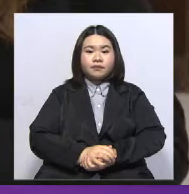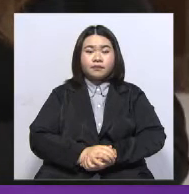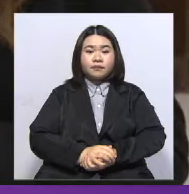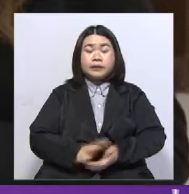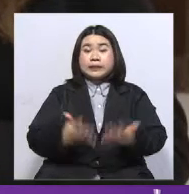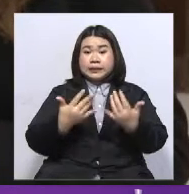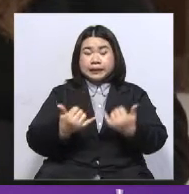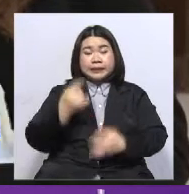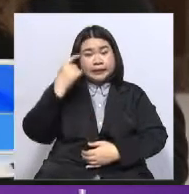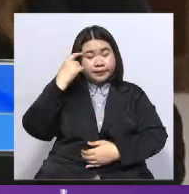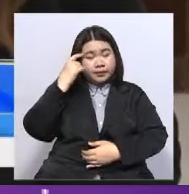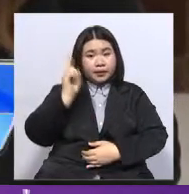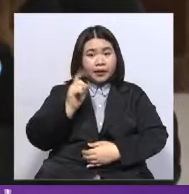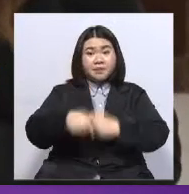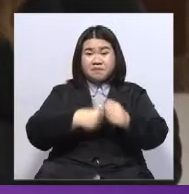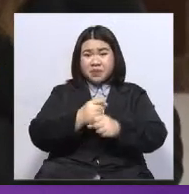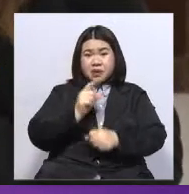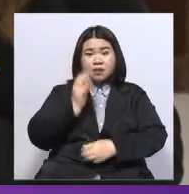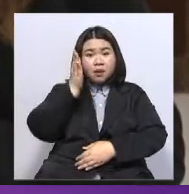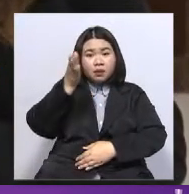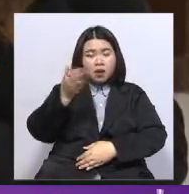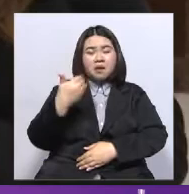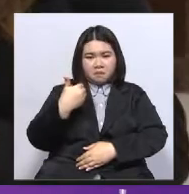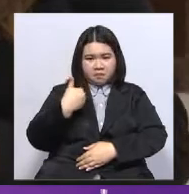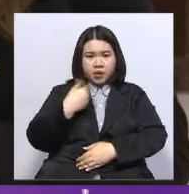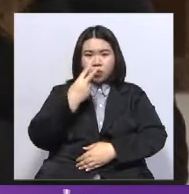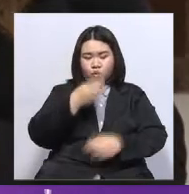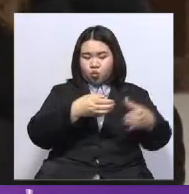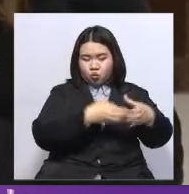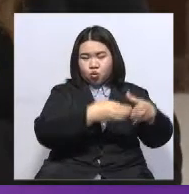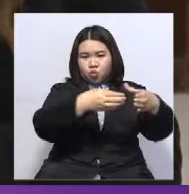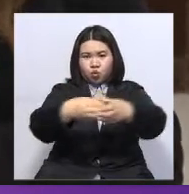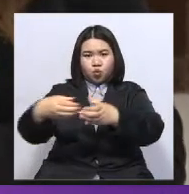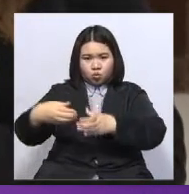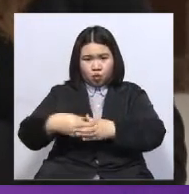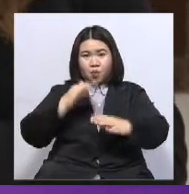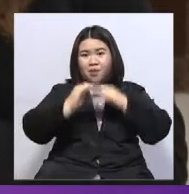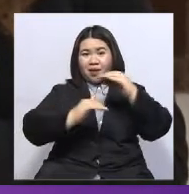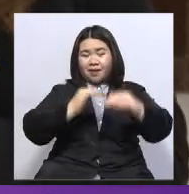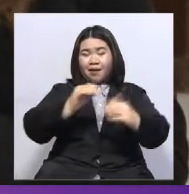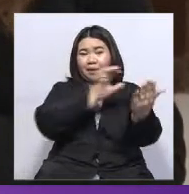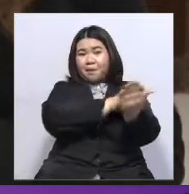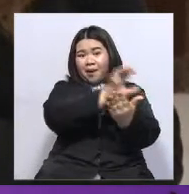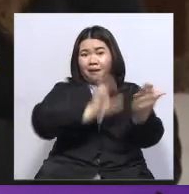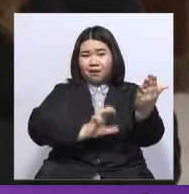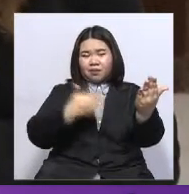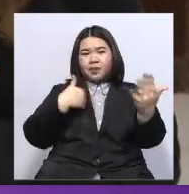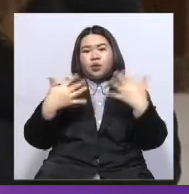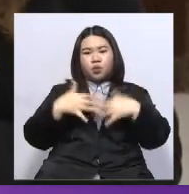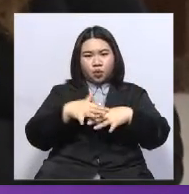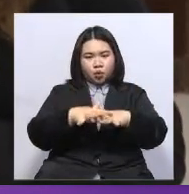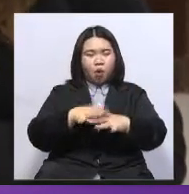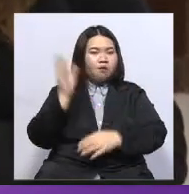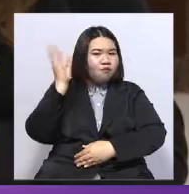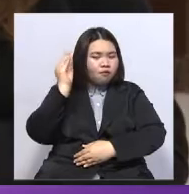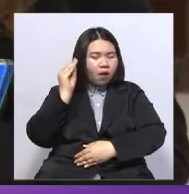และต่ออนาคตประเทศไทยใน20ปีข้างหน้าวันนี้มีกลุ่มภาคีการพัฒนาในภูมิภาคต่างๆทั่วประเทศเข้าร่วมรับฟังร่